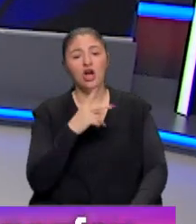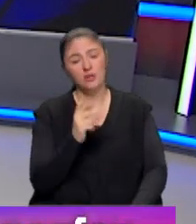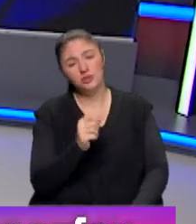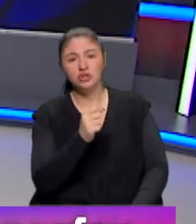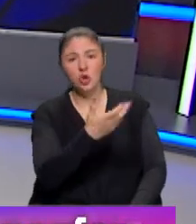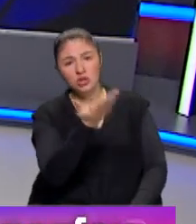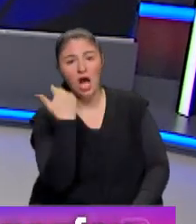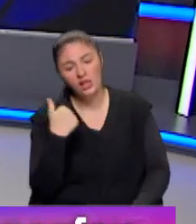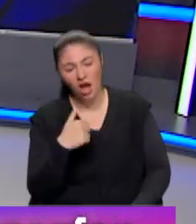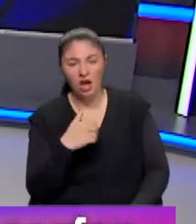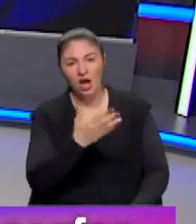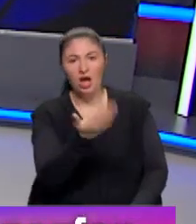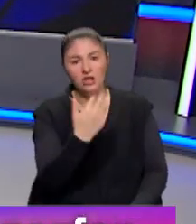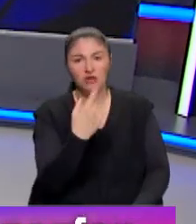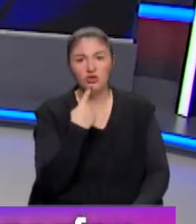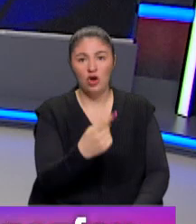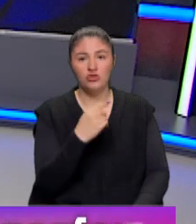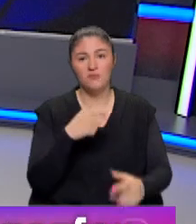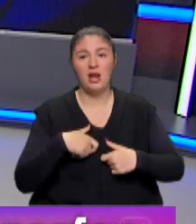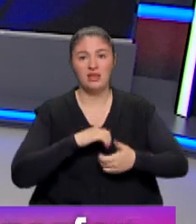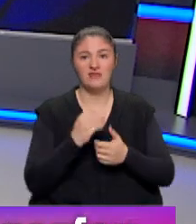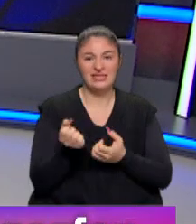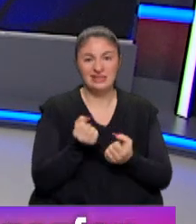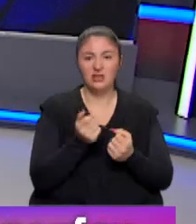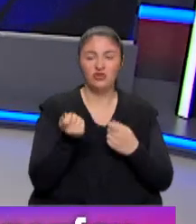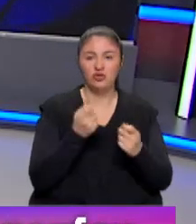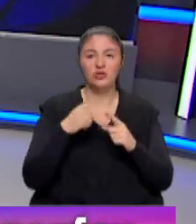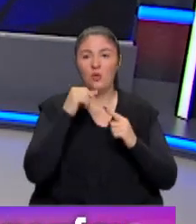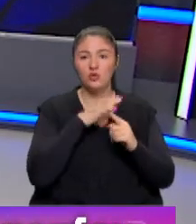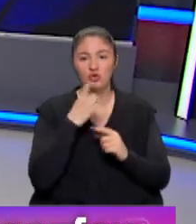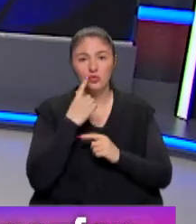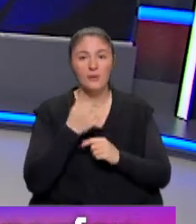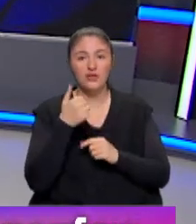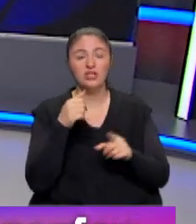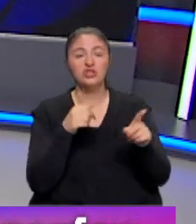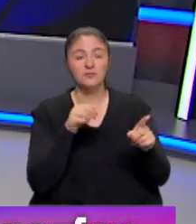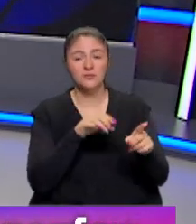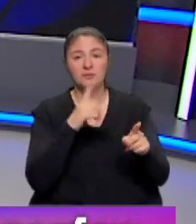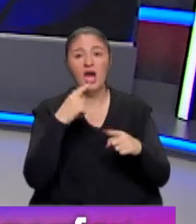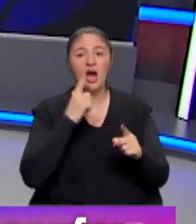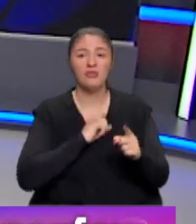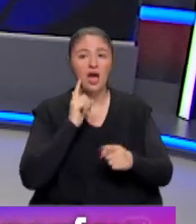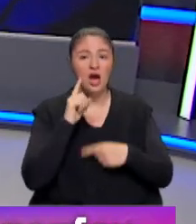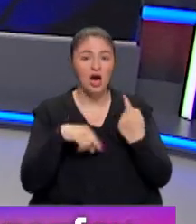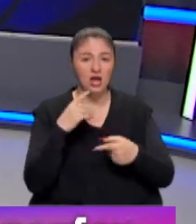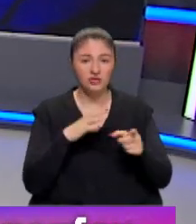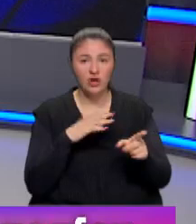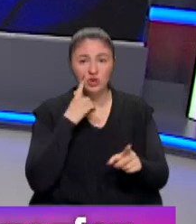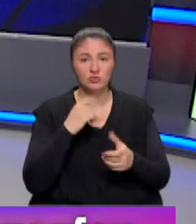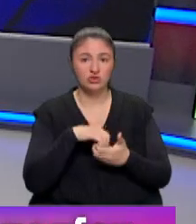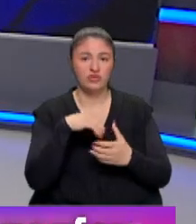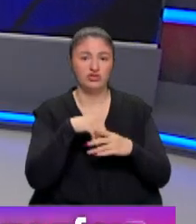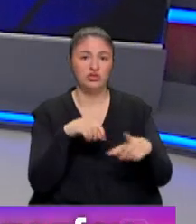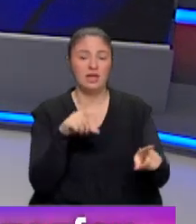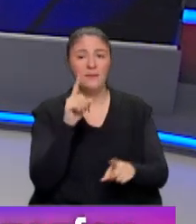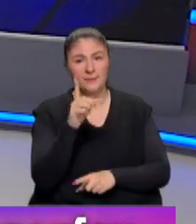de mindere çekiyordu Millet İttifakı'nı Kemal Kılıçdaroğlu'nu Cumhurbaşkanı. Şimdi bir aday arayışı var Cumhur